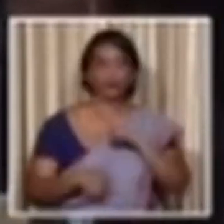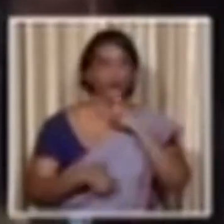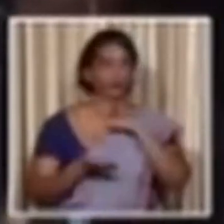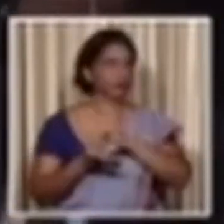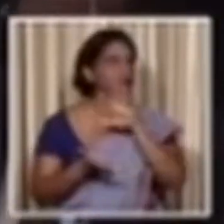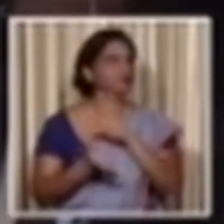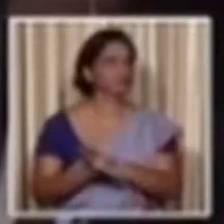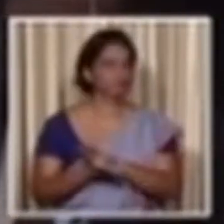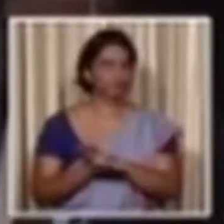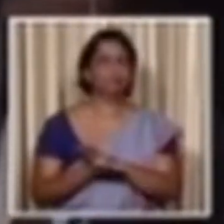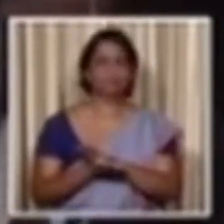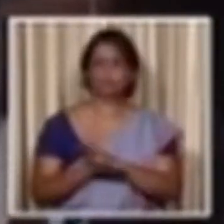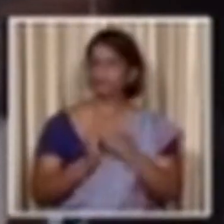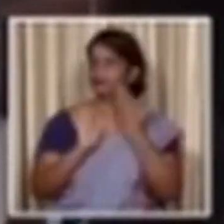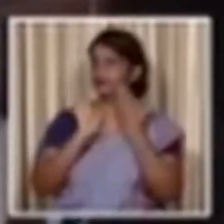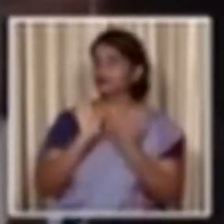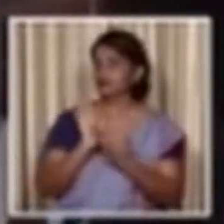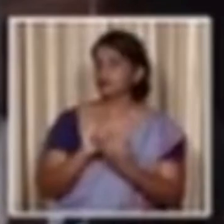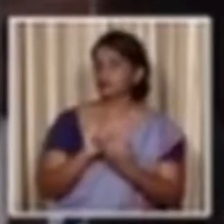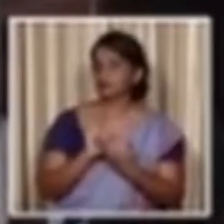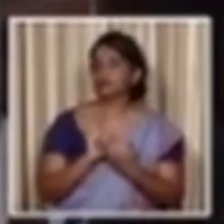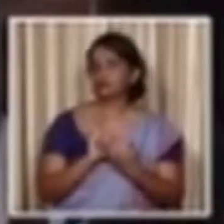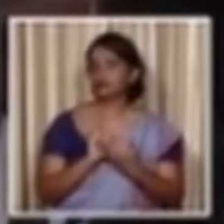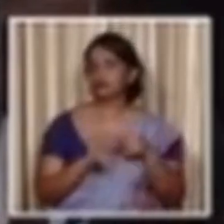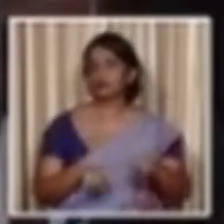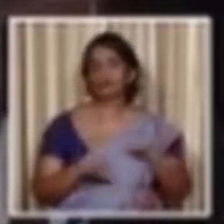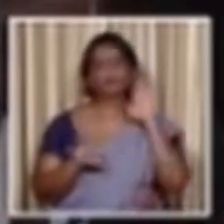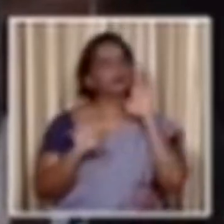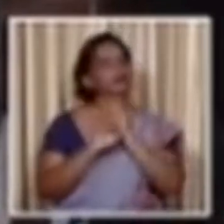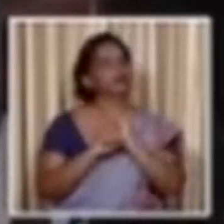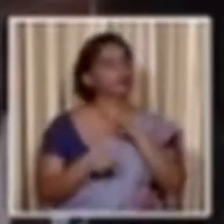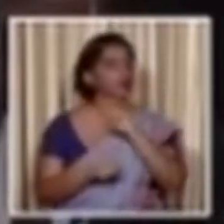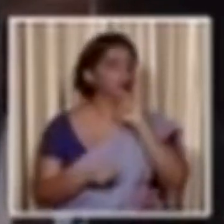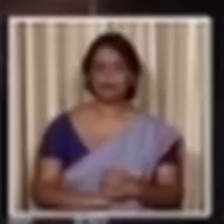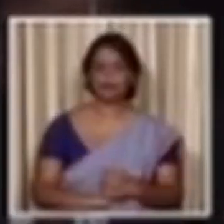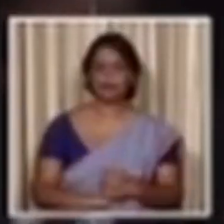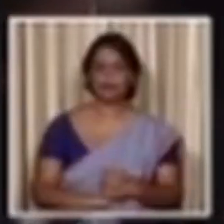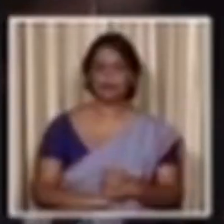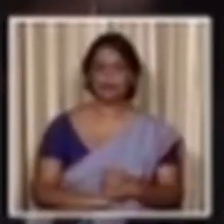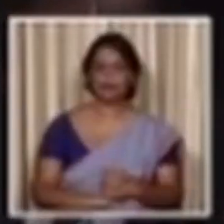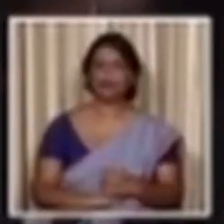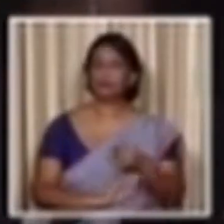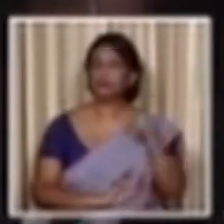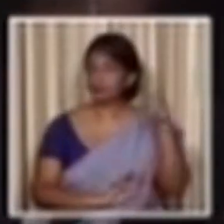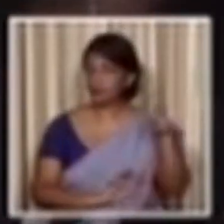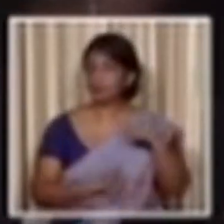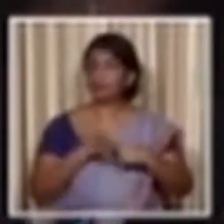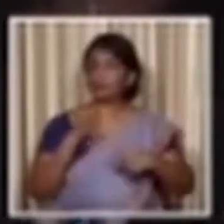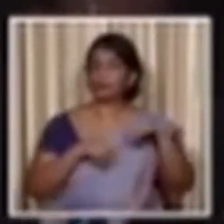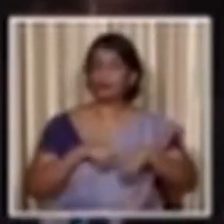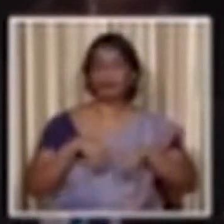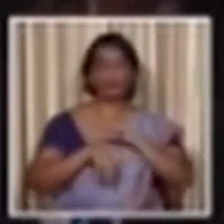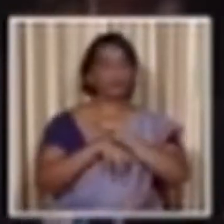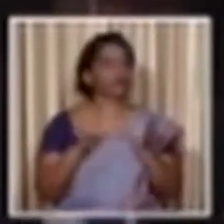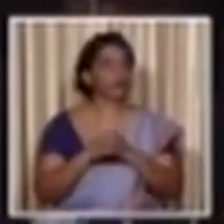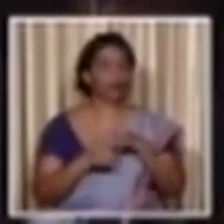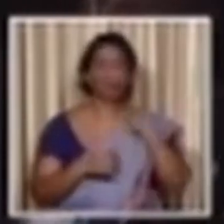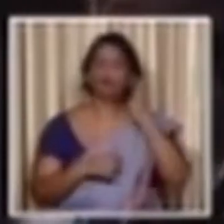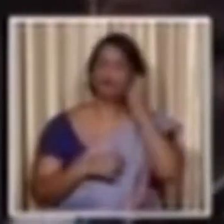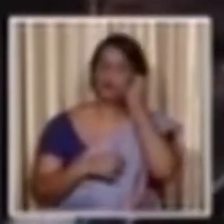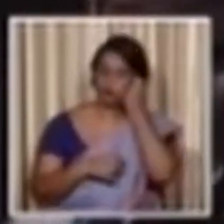අනුව අර්ථ නිරූපණය තමයි මේ කරන නිවේදනය ශ්‍රේෂ්ඨාධිකරණය මගින්. එහිදී මැතිවරණ කොමිසම් සභාවේ